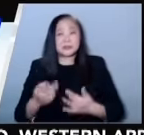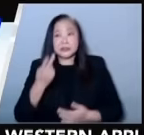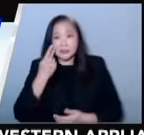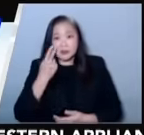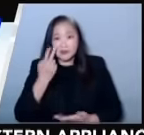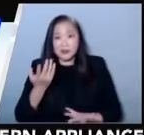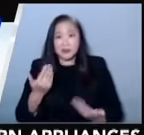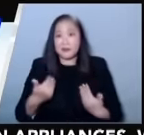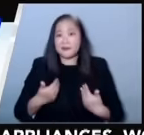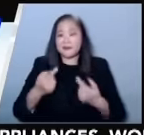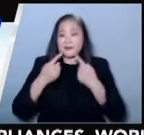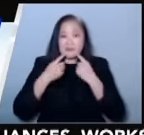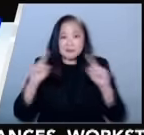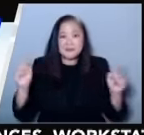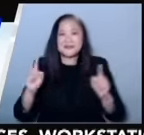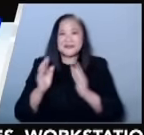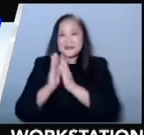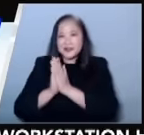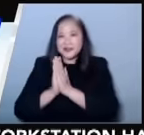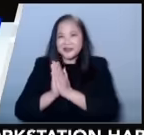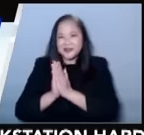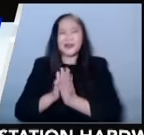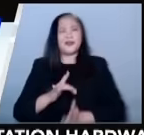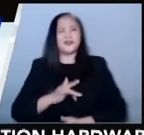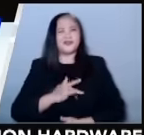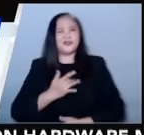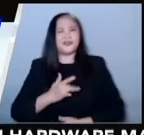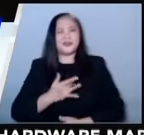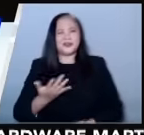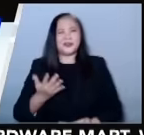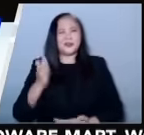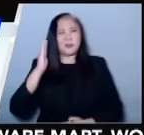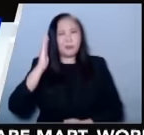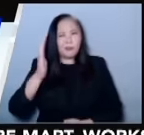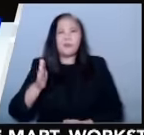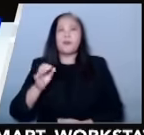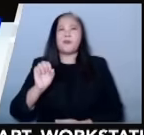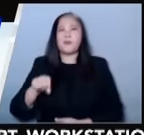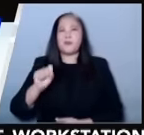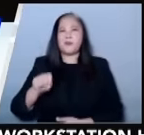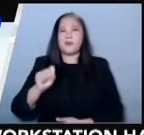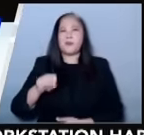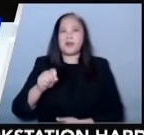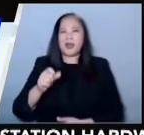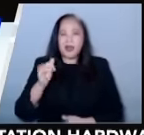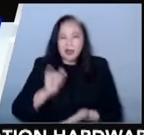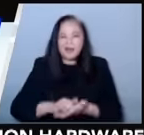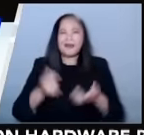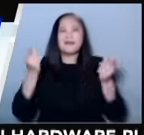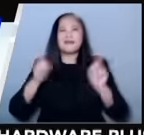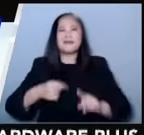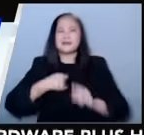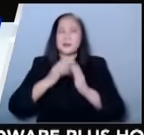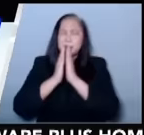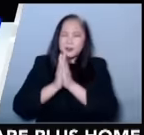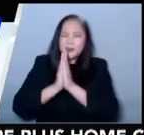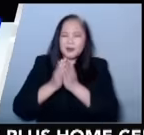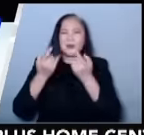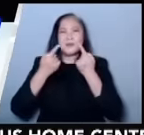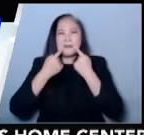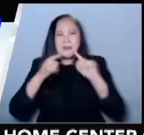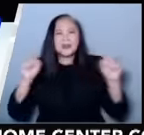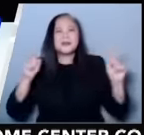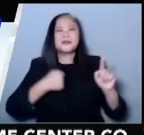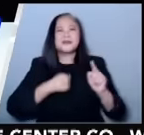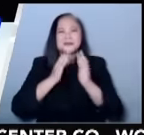sa'yo. Pero nararamdaman mo rin pagdating ng araw na, ay, nangyari na pala, naganap na yung mga panalangin ko.